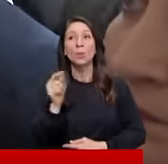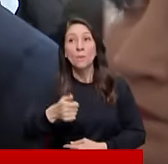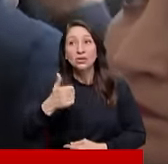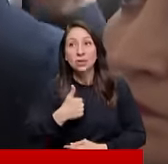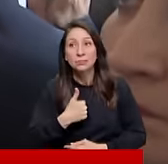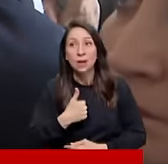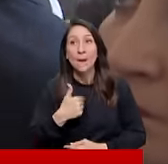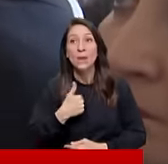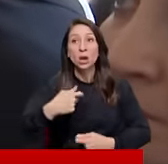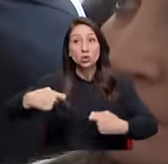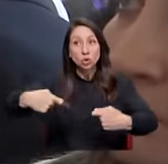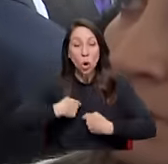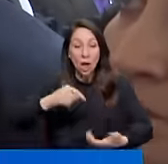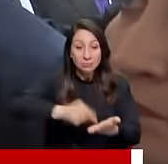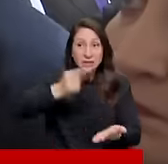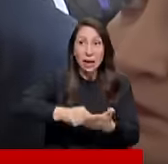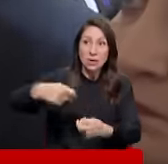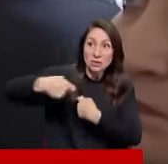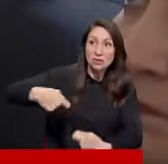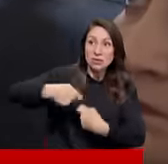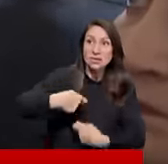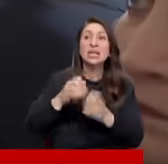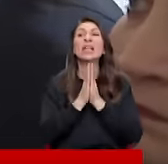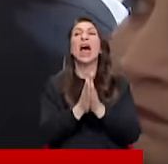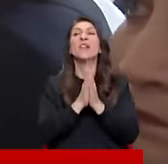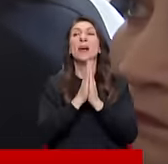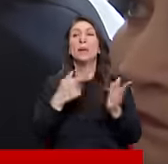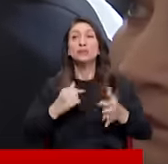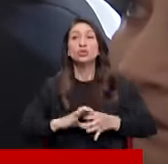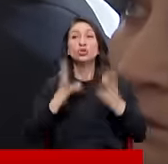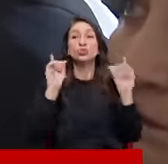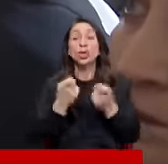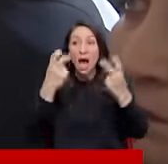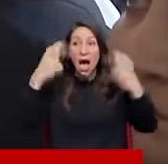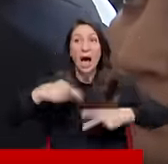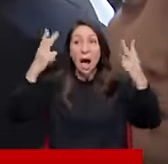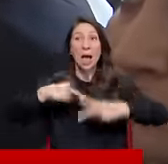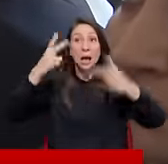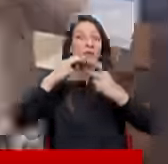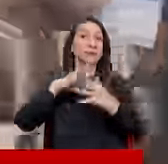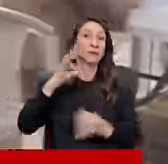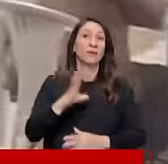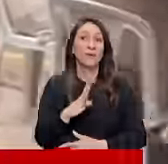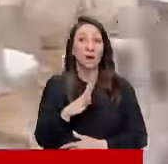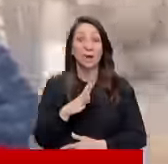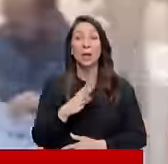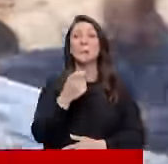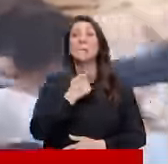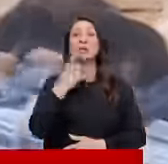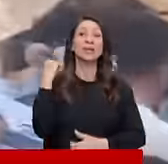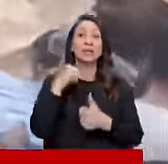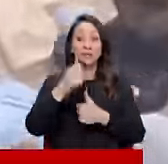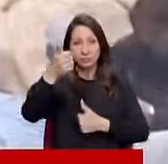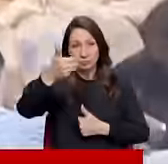başkanım. Bana zorla imza attırmaya çalışıyorlar. Yalvarırım bana bir çare bulun diye ağlayarak arayan insanlar var. Beykoz'daki